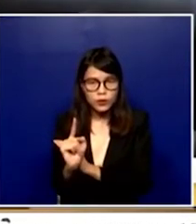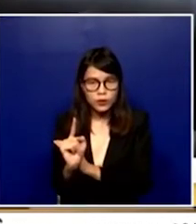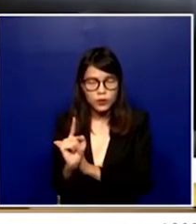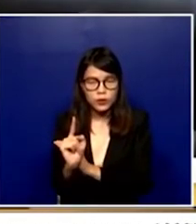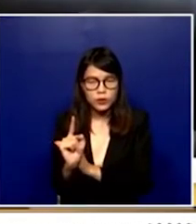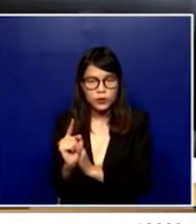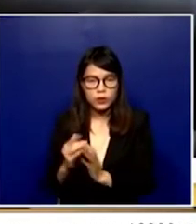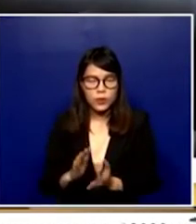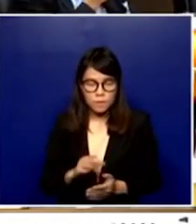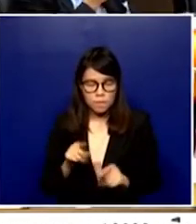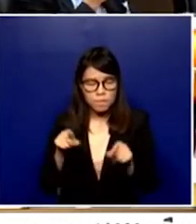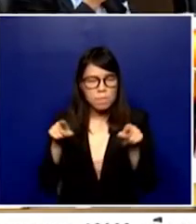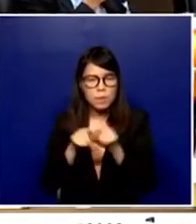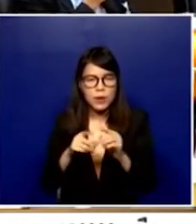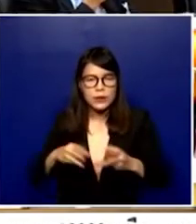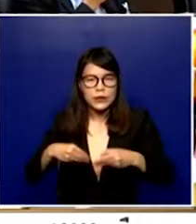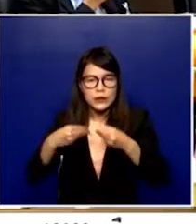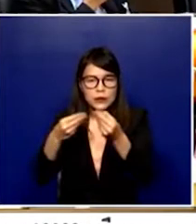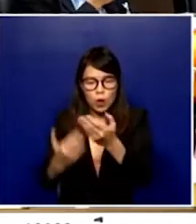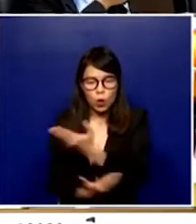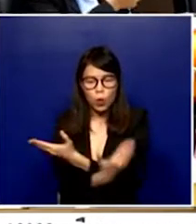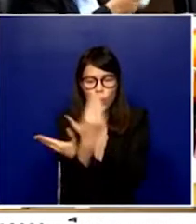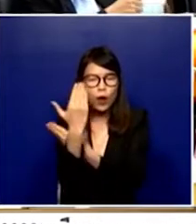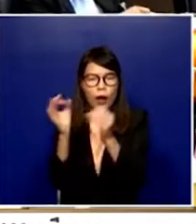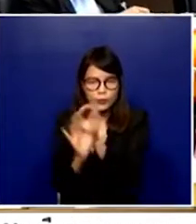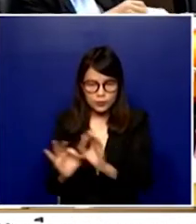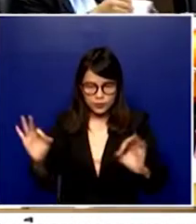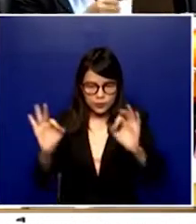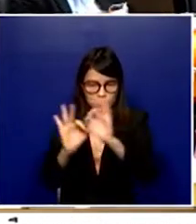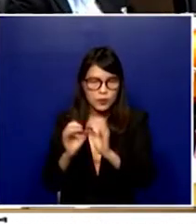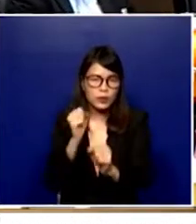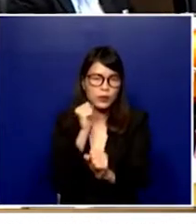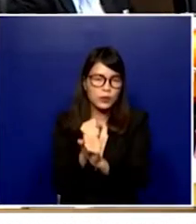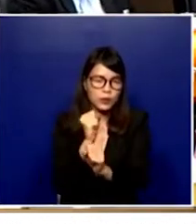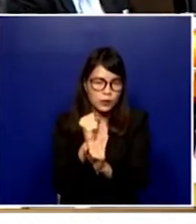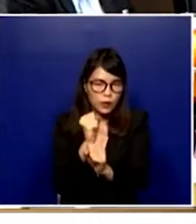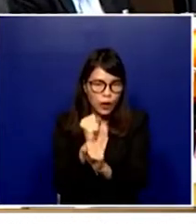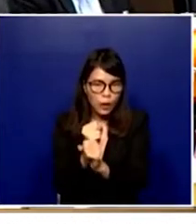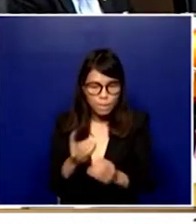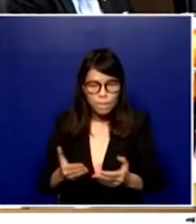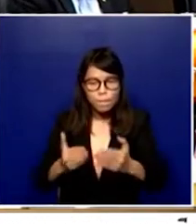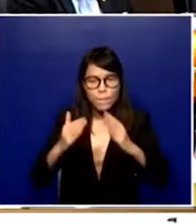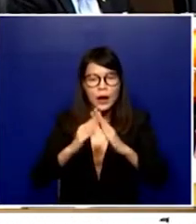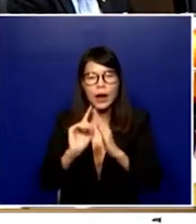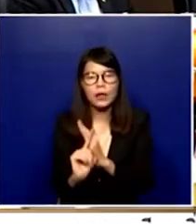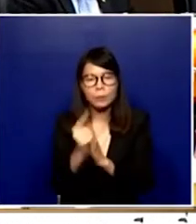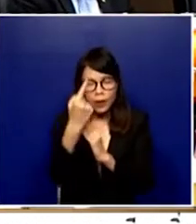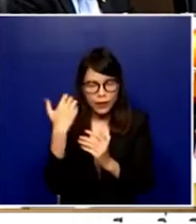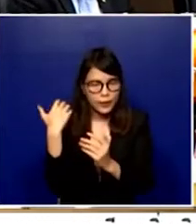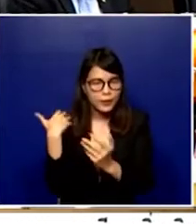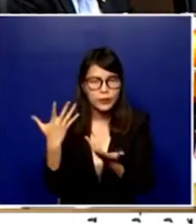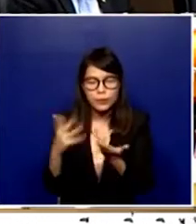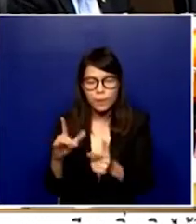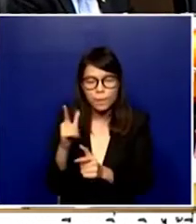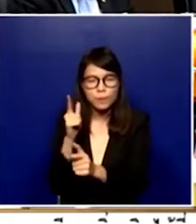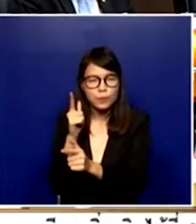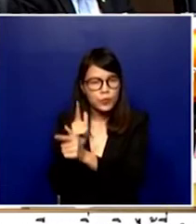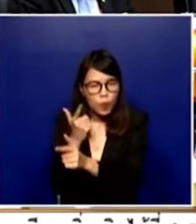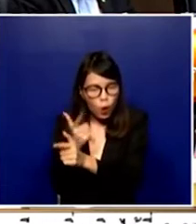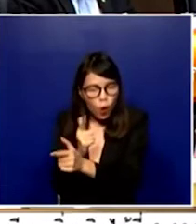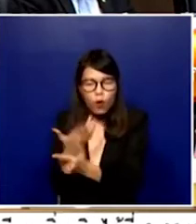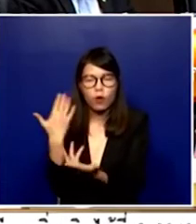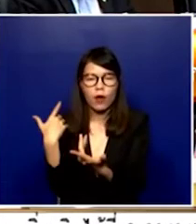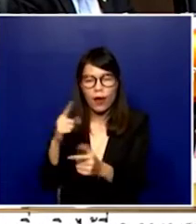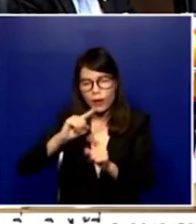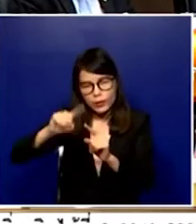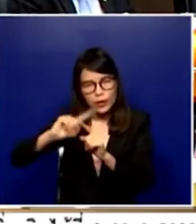แบบนี้ ก็คือการให้ในโอกาสวาราสำคัญขึ้นบานใหม่งานสบงานแต่งงานชลอง ได้เครื่องลาดได้ไปชลองเป็